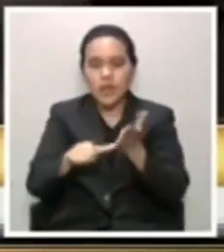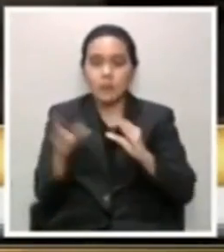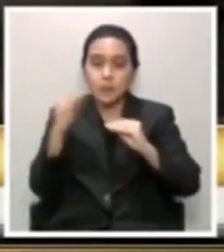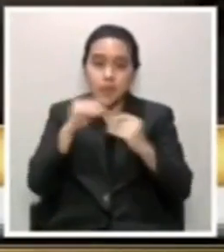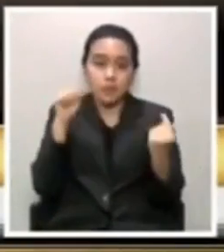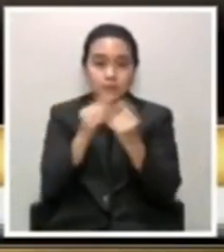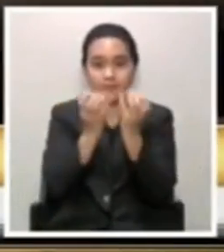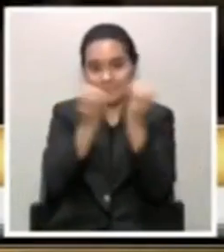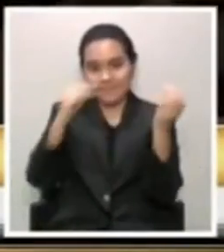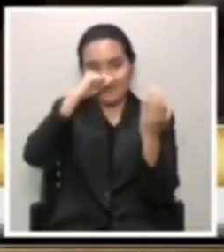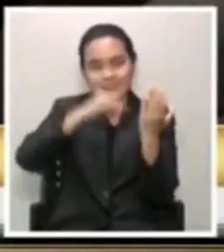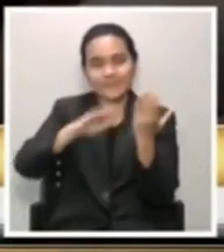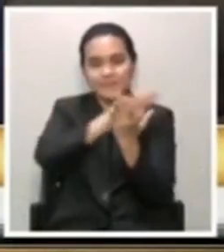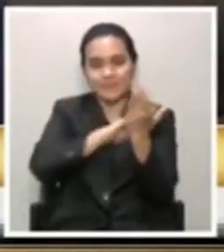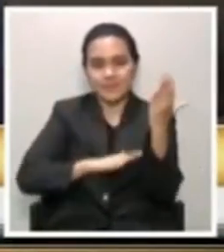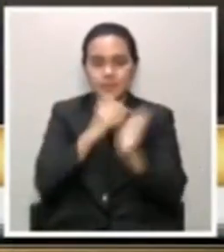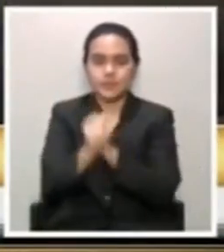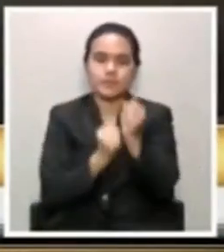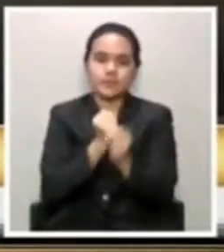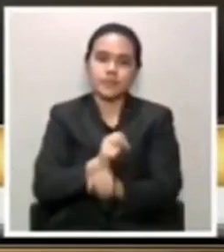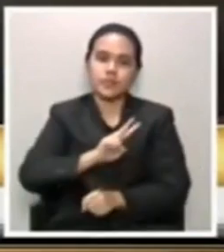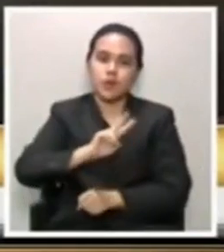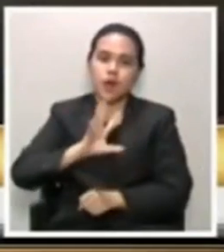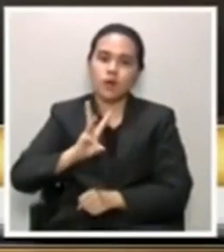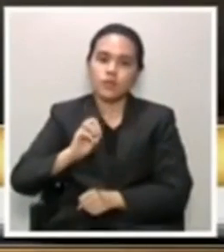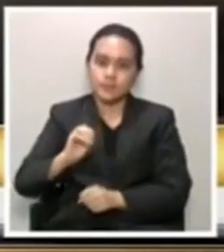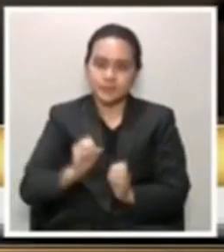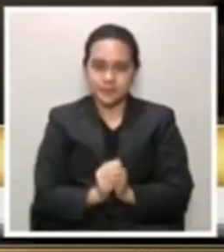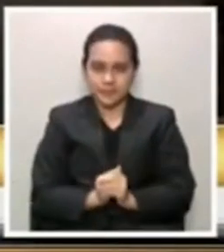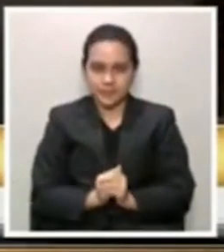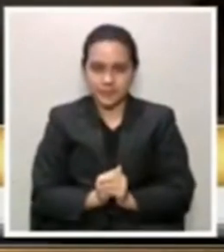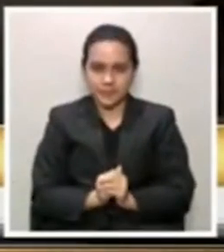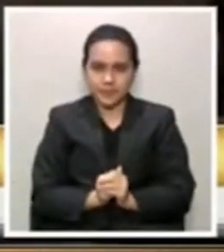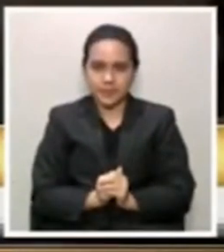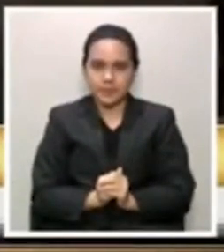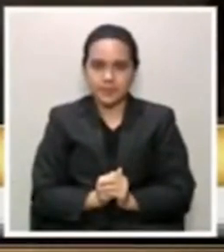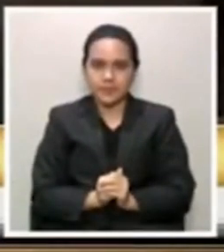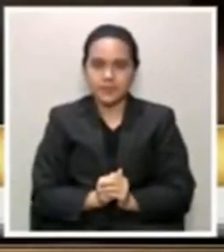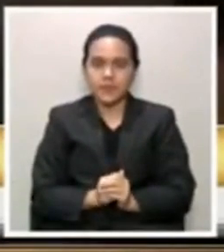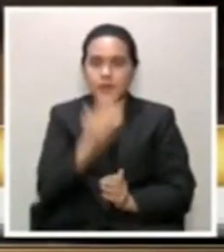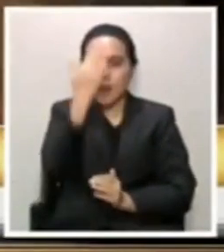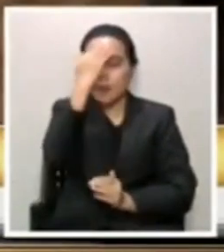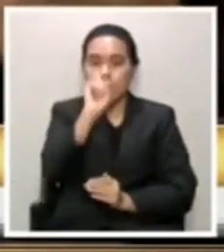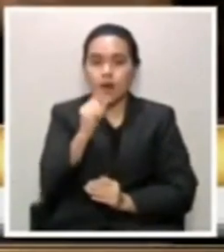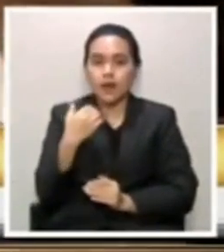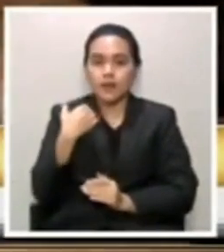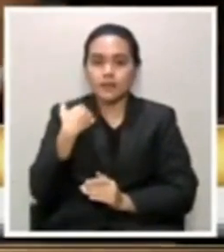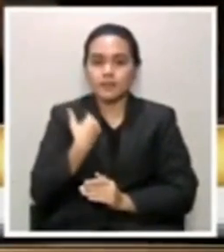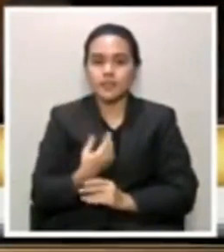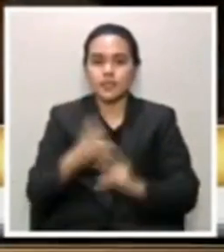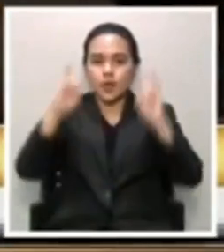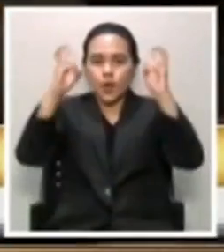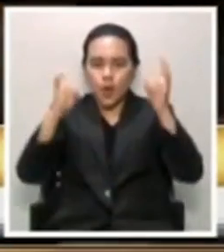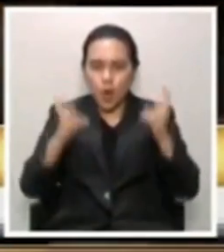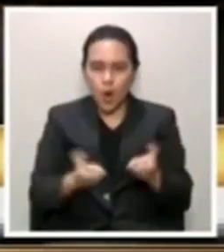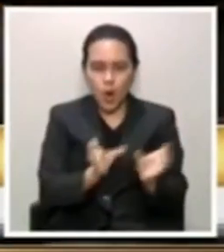รมนูญแห่งราชอาณาจักรไทยพุทธศักราช2560อาจกล่าวได้ว่ายตินี้เป็นยติร่วมกันของพรรคฝ่ายค้านทั้ง